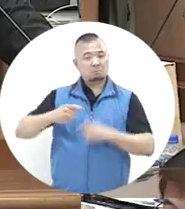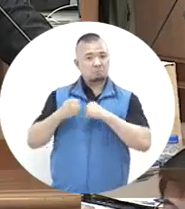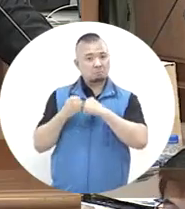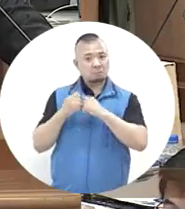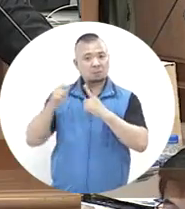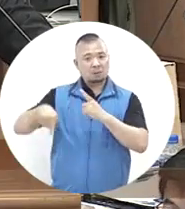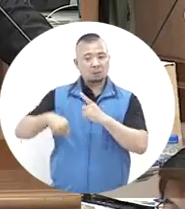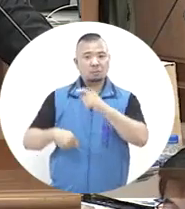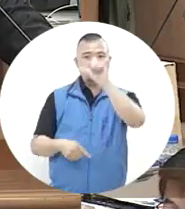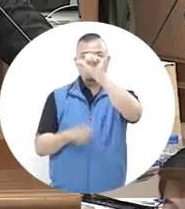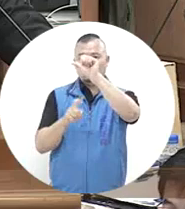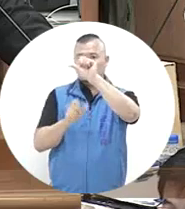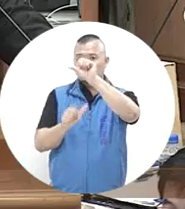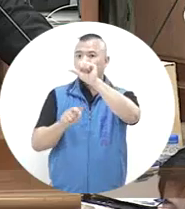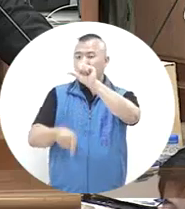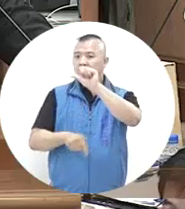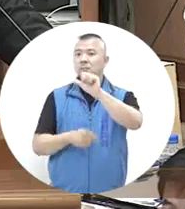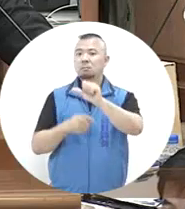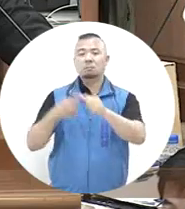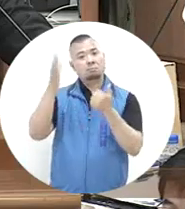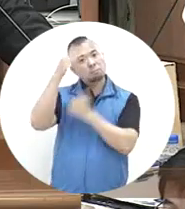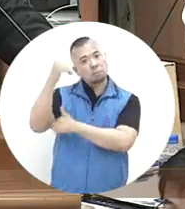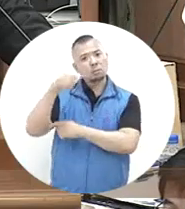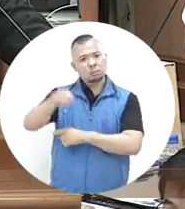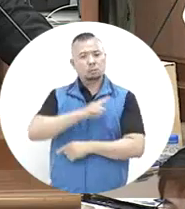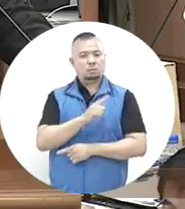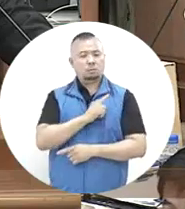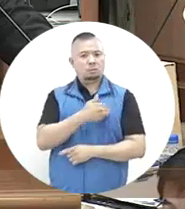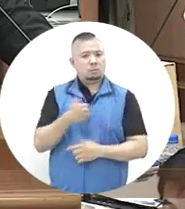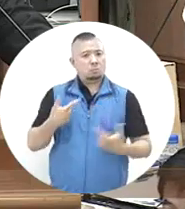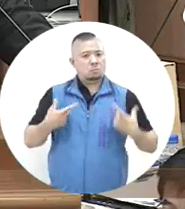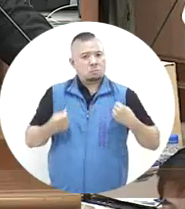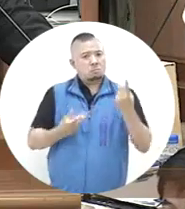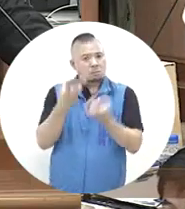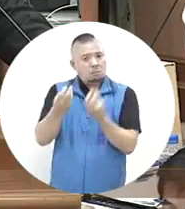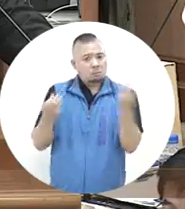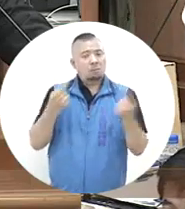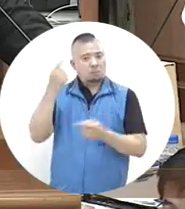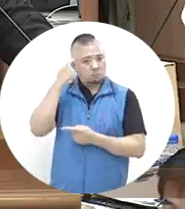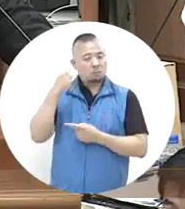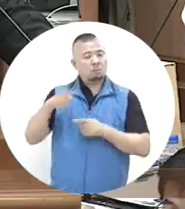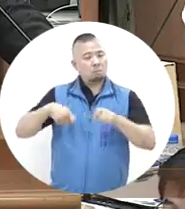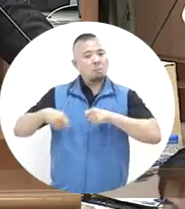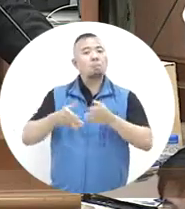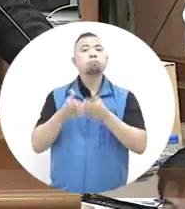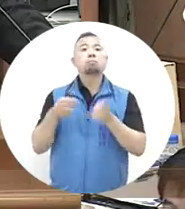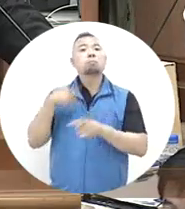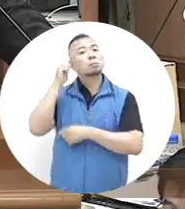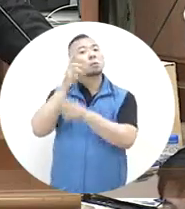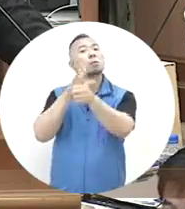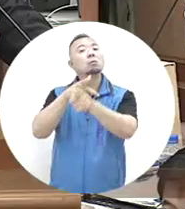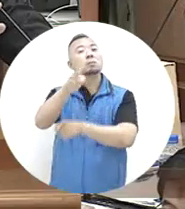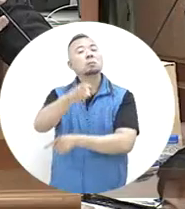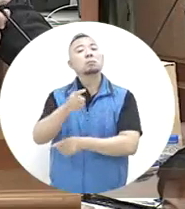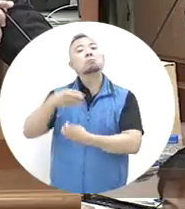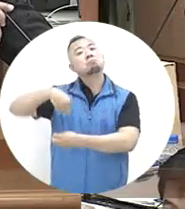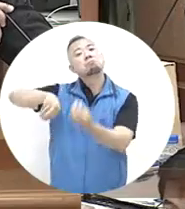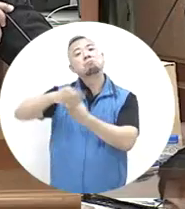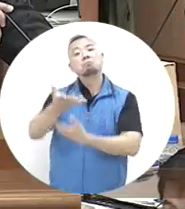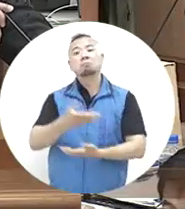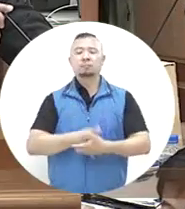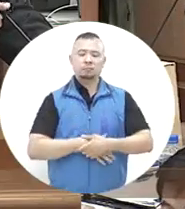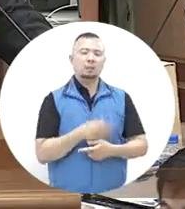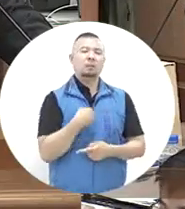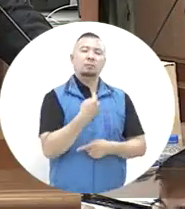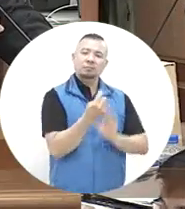要有能源配比的观念。那我想请问一下市长，你的能源配比要怎么做？ 我特别还是跟议员说很清